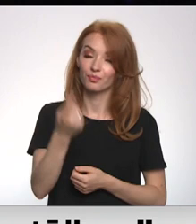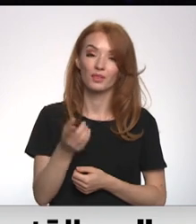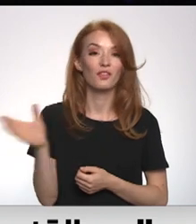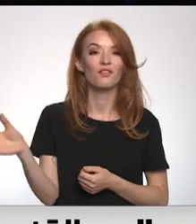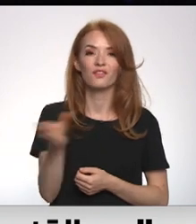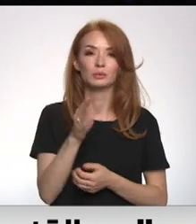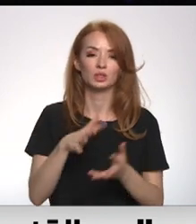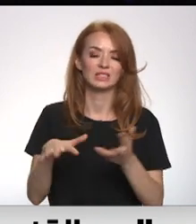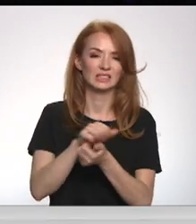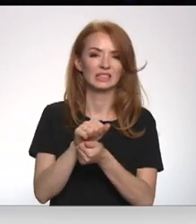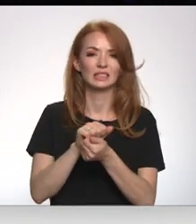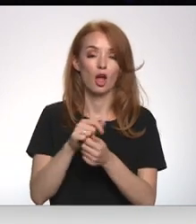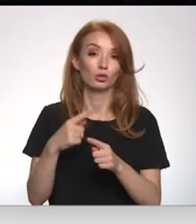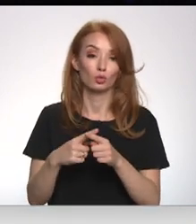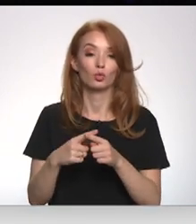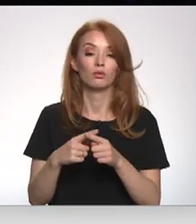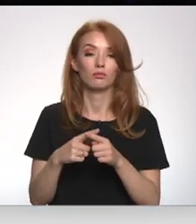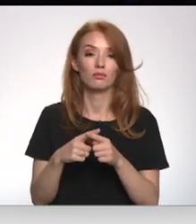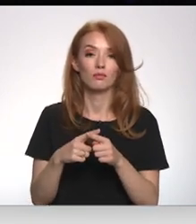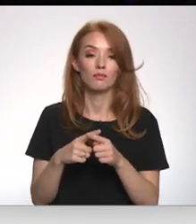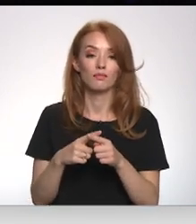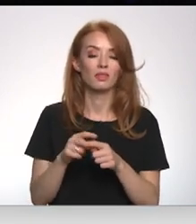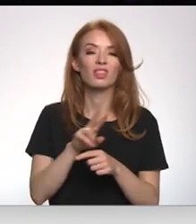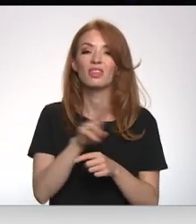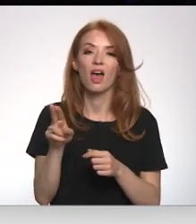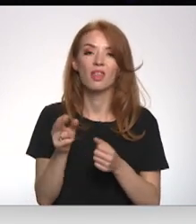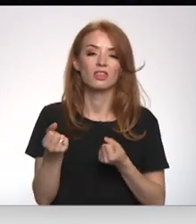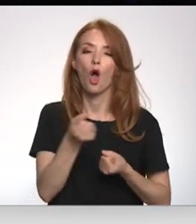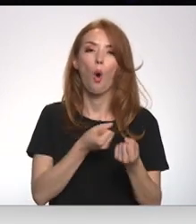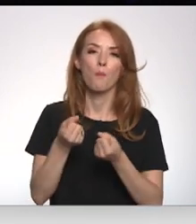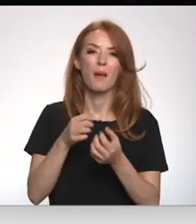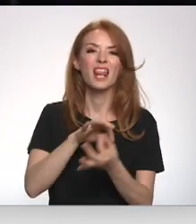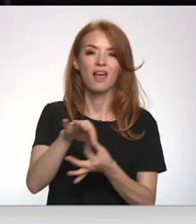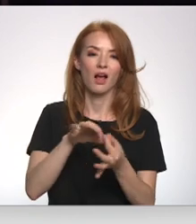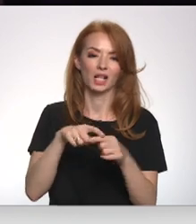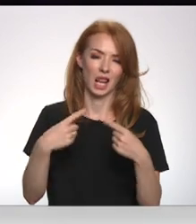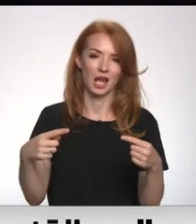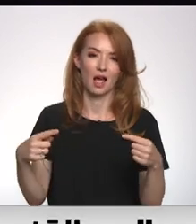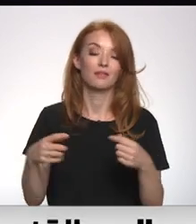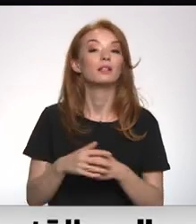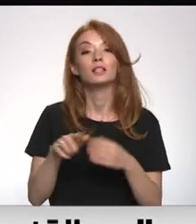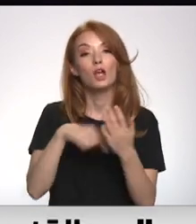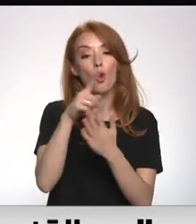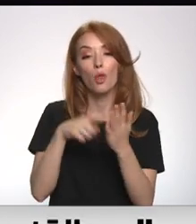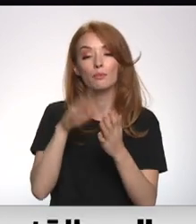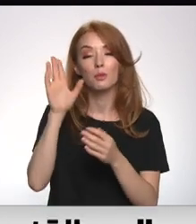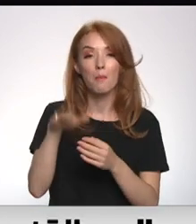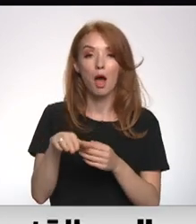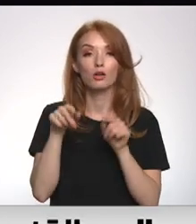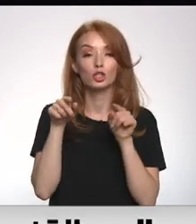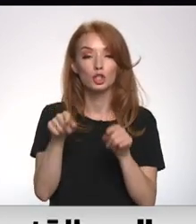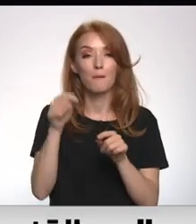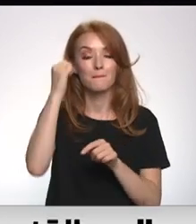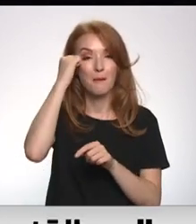tiks iznīcināts un, tā teikt, netaupam nevajadzīgas lietas. Jautājums par padomu laiku